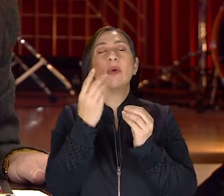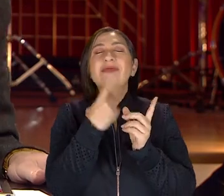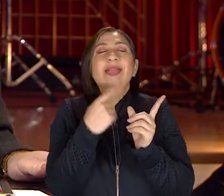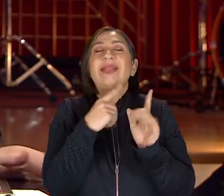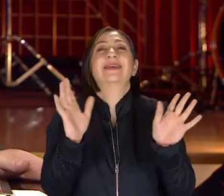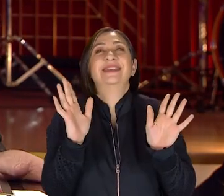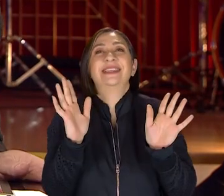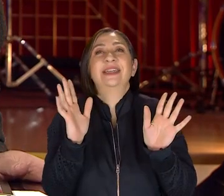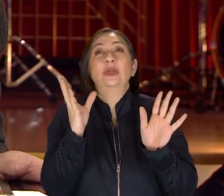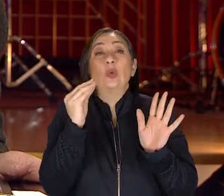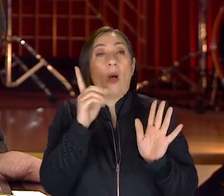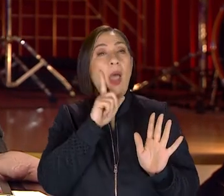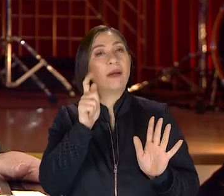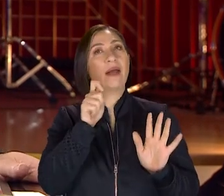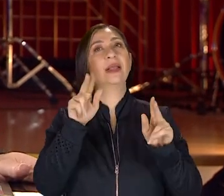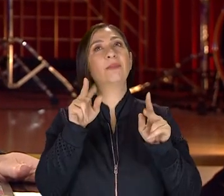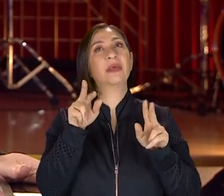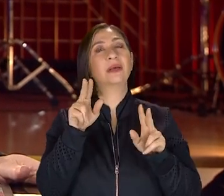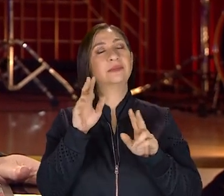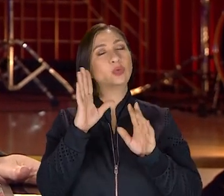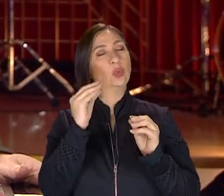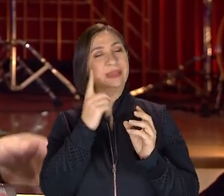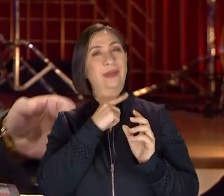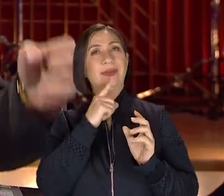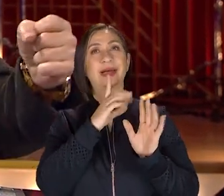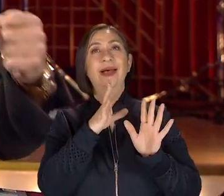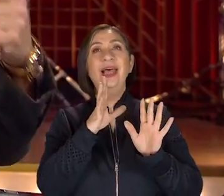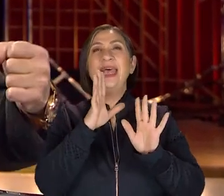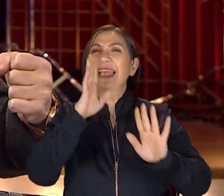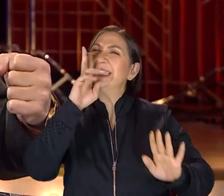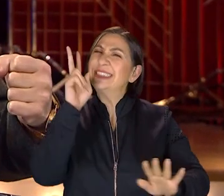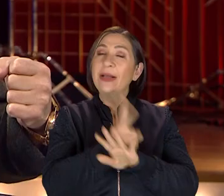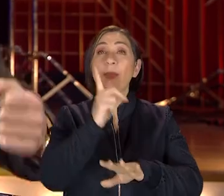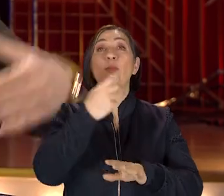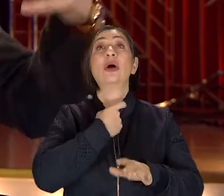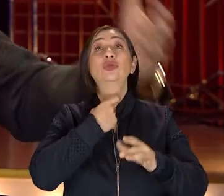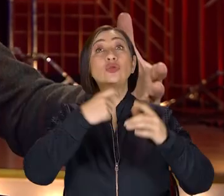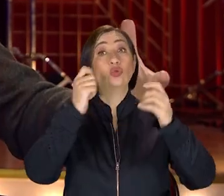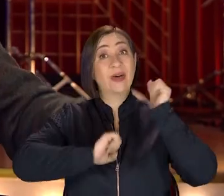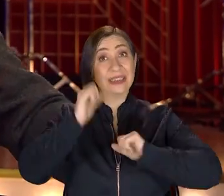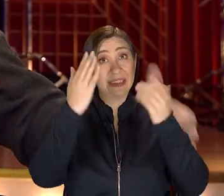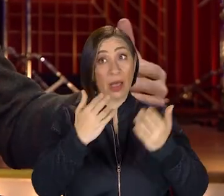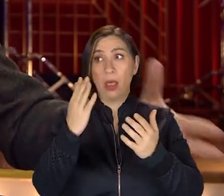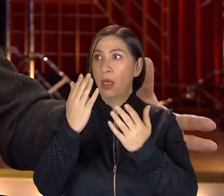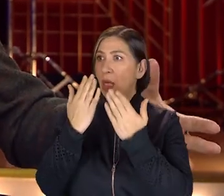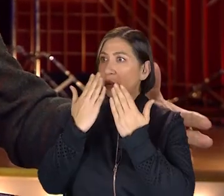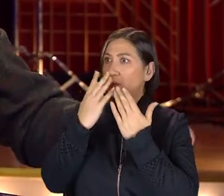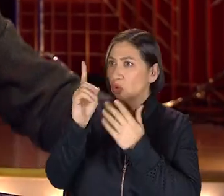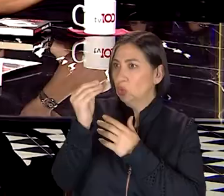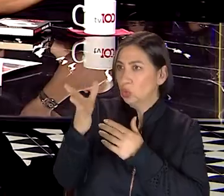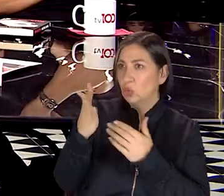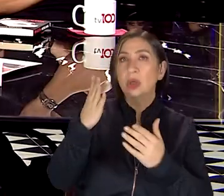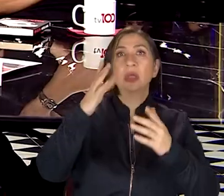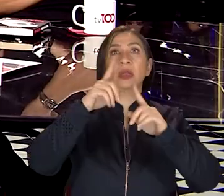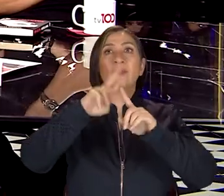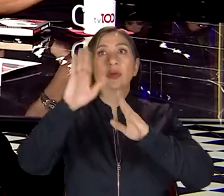seksiydi. Çok erkeksiydi. Çok seksiydi. Kesinlikle. Birisi Boğaziçi Üniversitesi, eğitimli bir çocuk, programlara